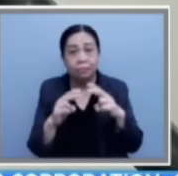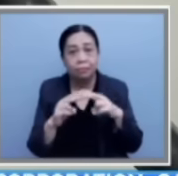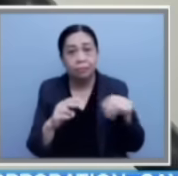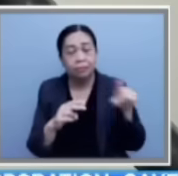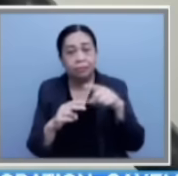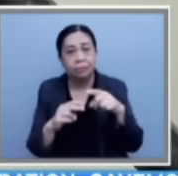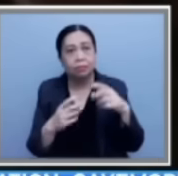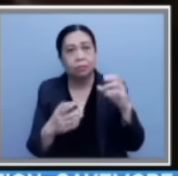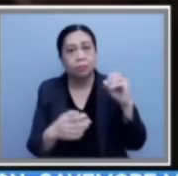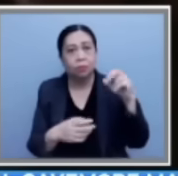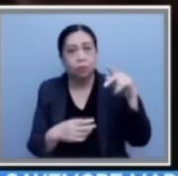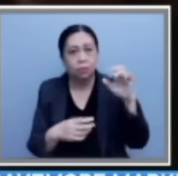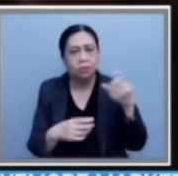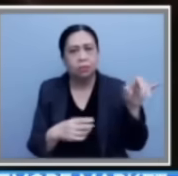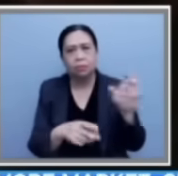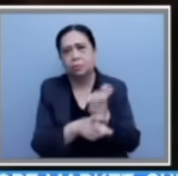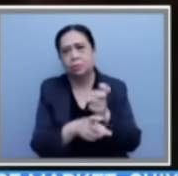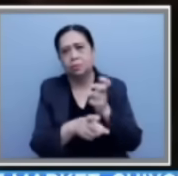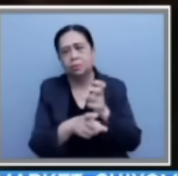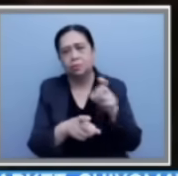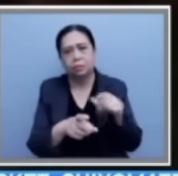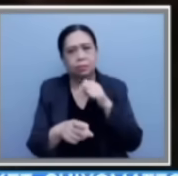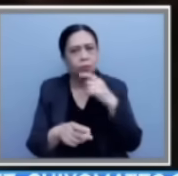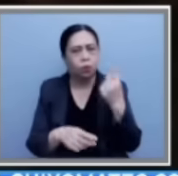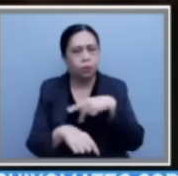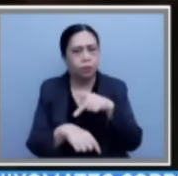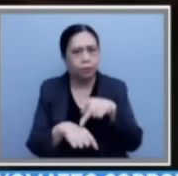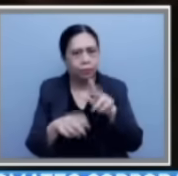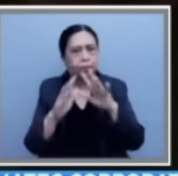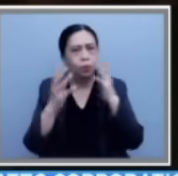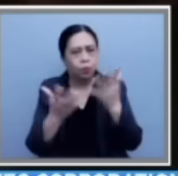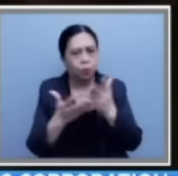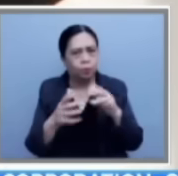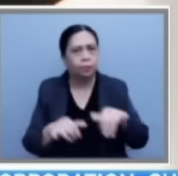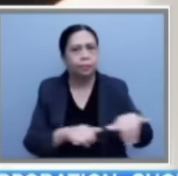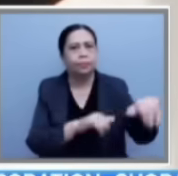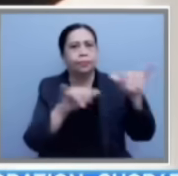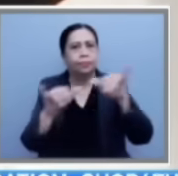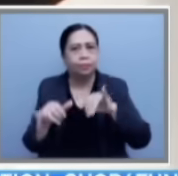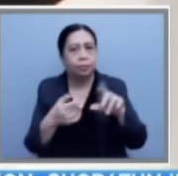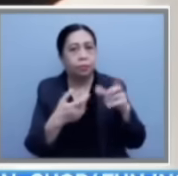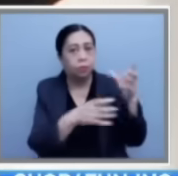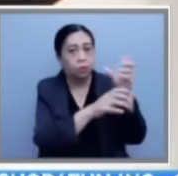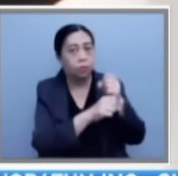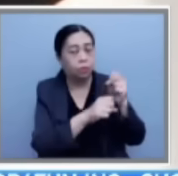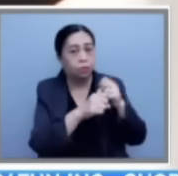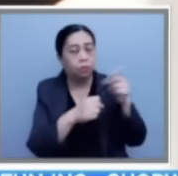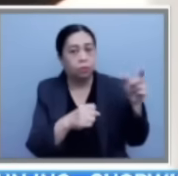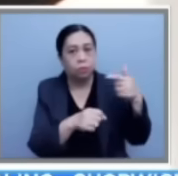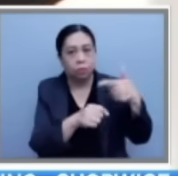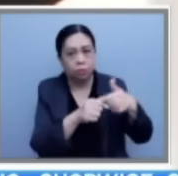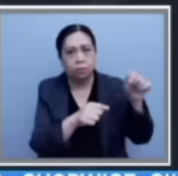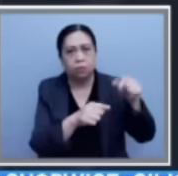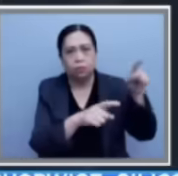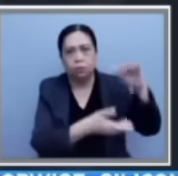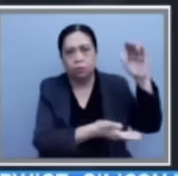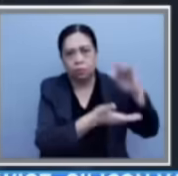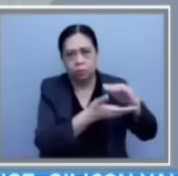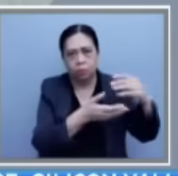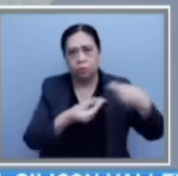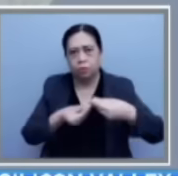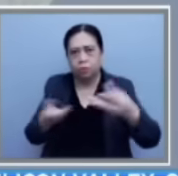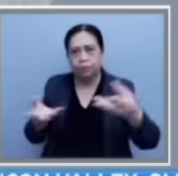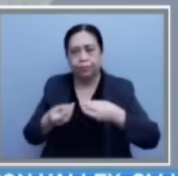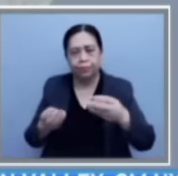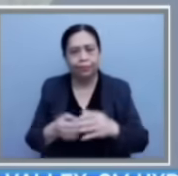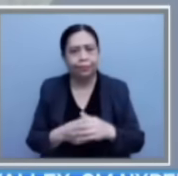nahihirapan rin sila e yes o hindi lang tayo yan dahil talagang yung mismong mga pinagkukunan natin nagbawas din sila ng supply samantala o na